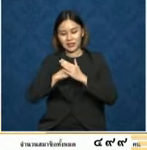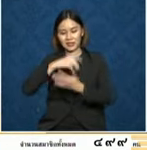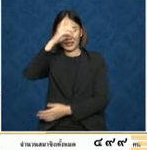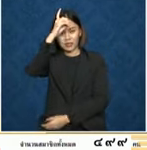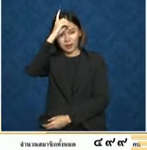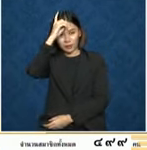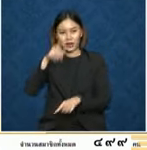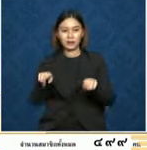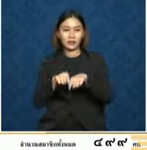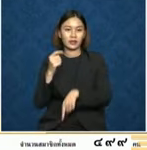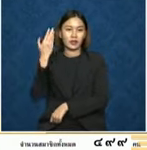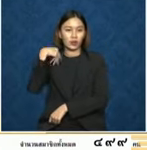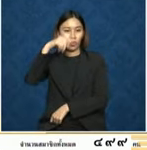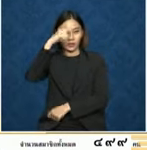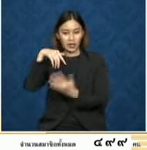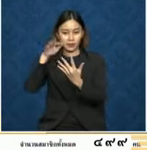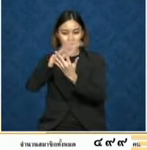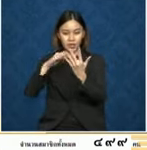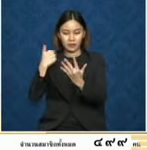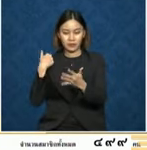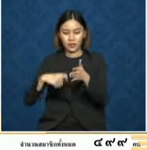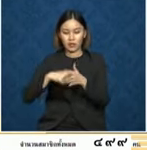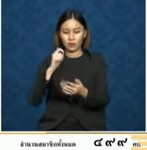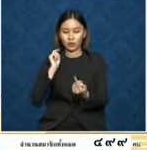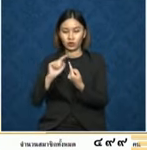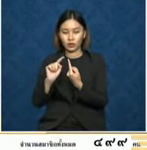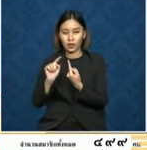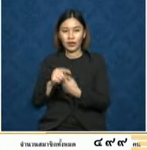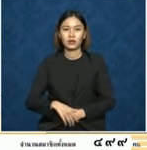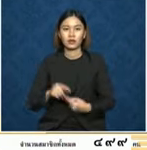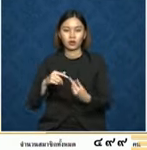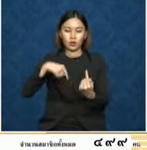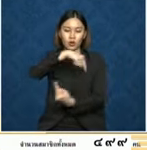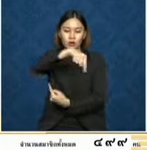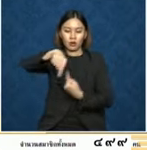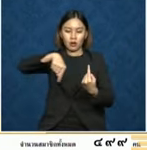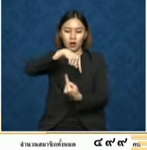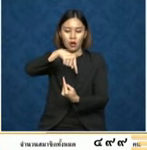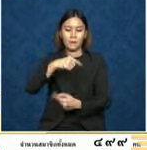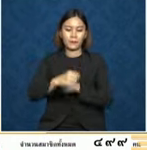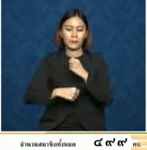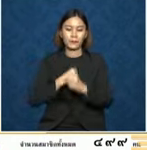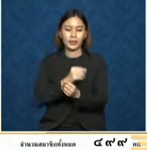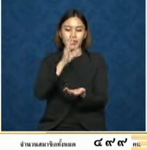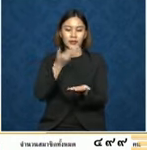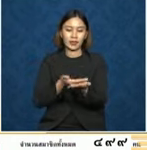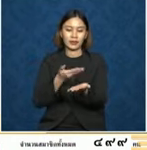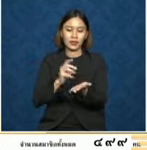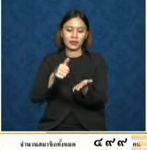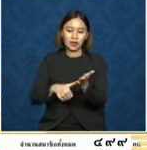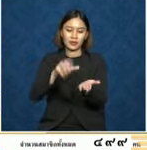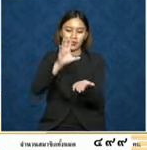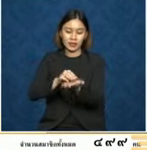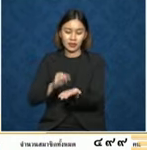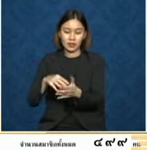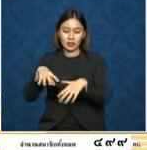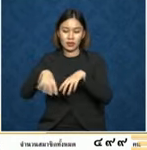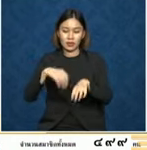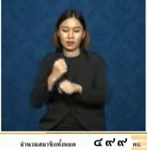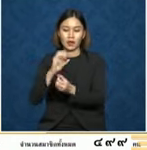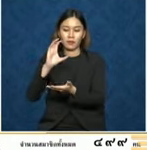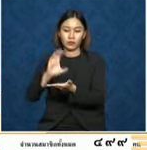นที่ไทยเคยใช้โดยใช้เหตุผลให้สอดคล้องกับรอบปีในการจัดเก็บภาษีและรอบปีในการจัดทำงบ